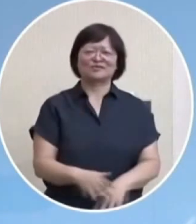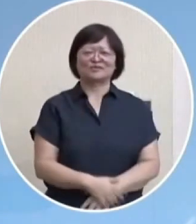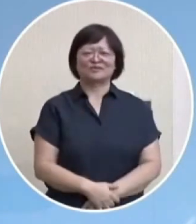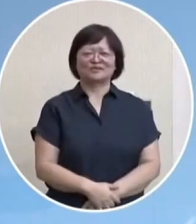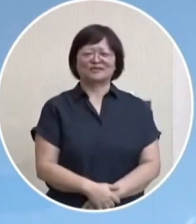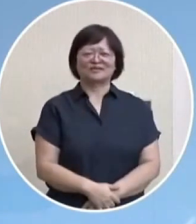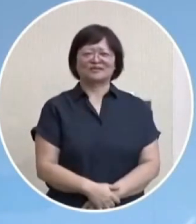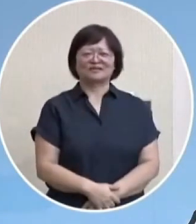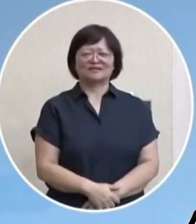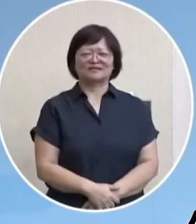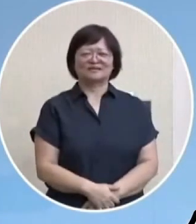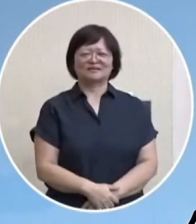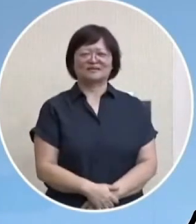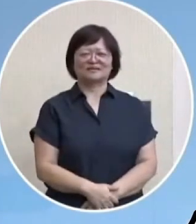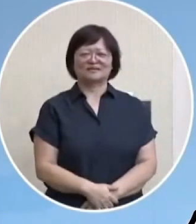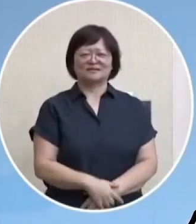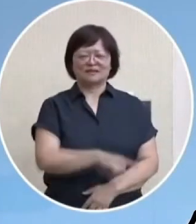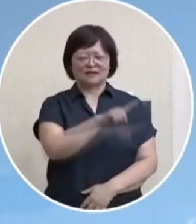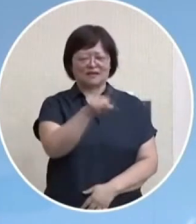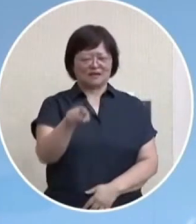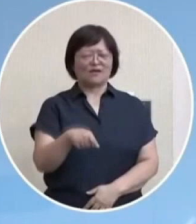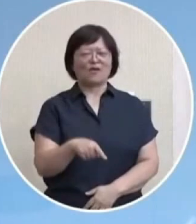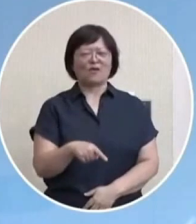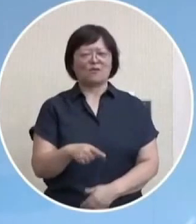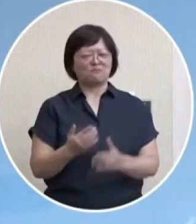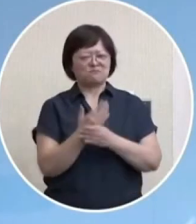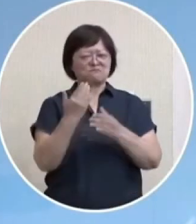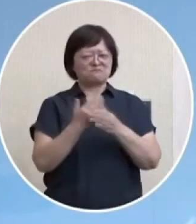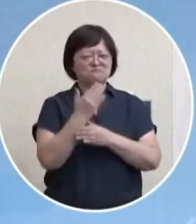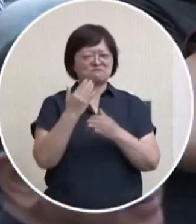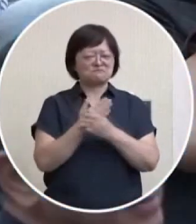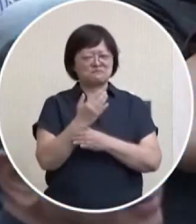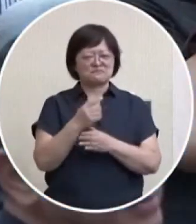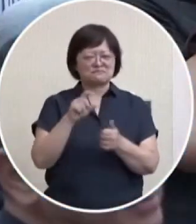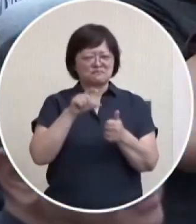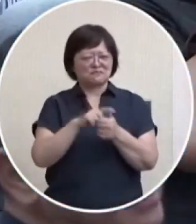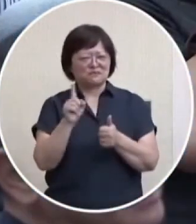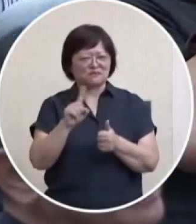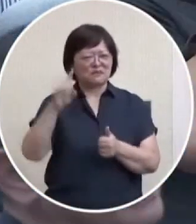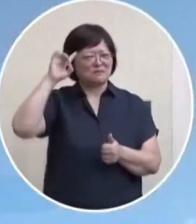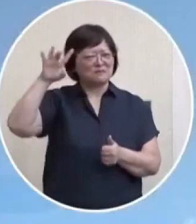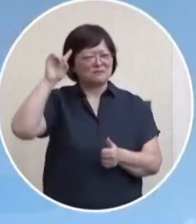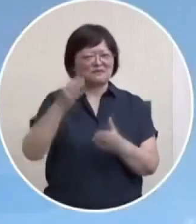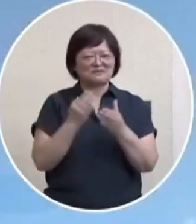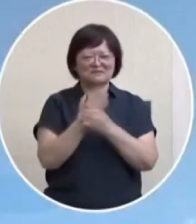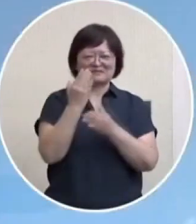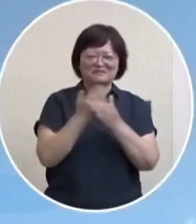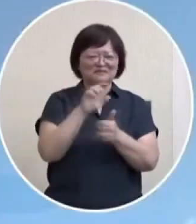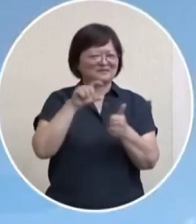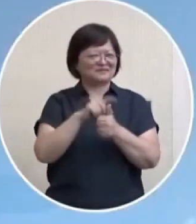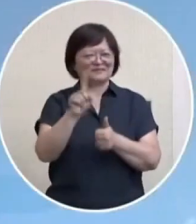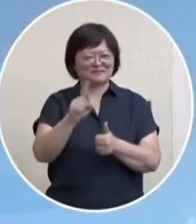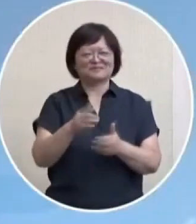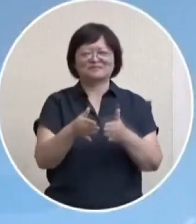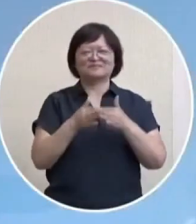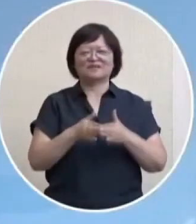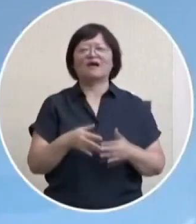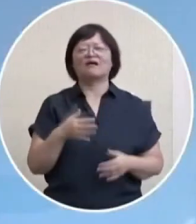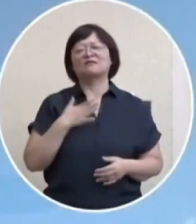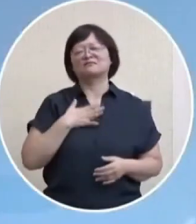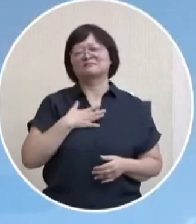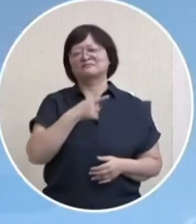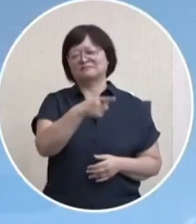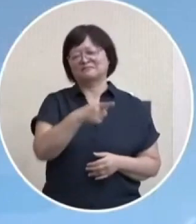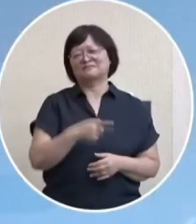政治题目要讨论，你们一定要制造议题才可以造成讨论，这是你们的 business model， 我充分了解你 business